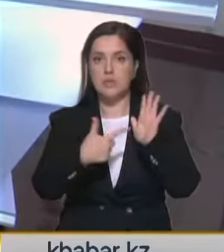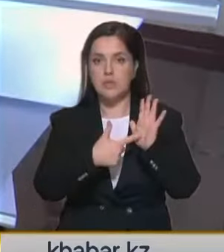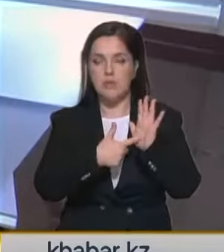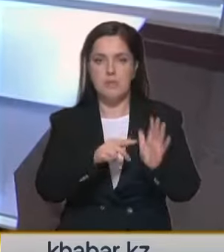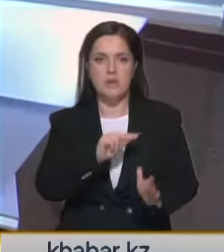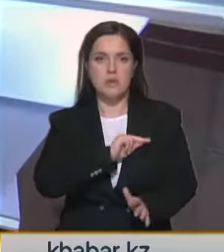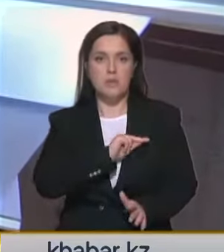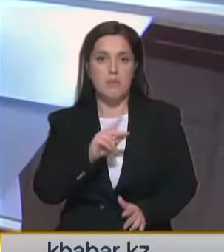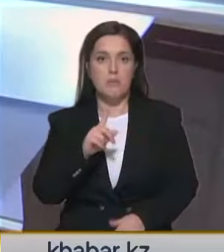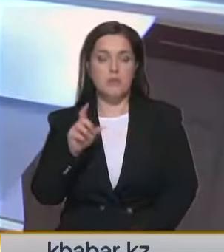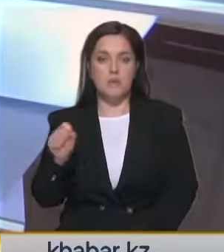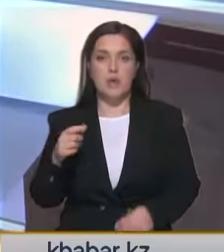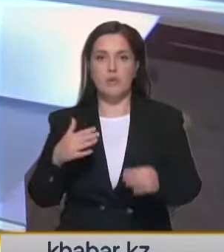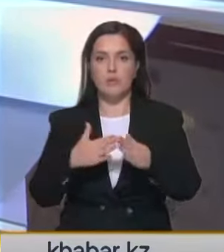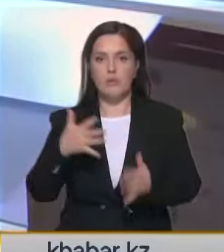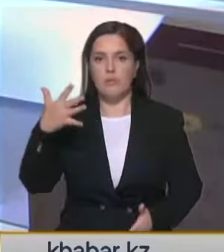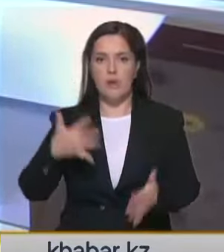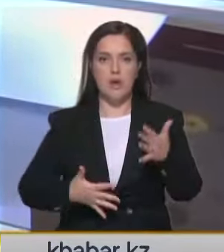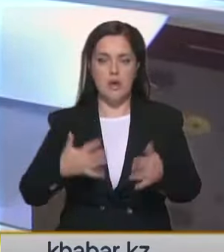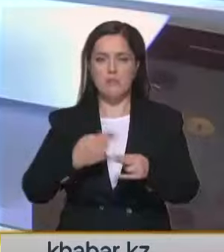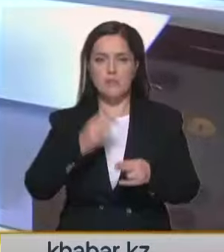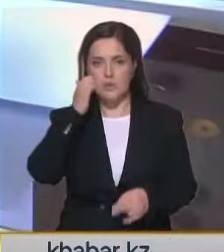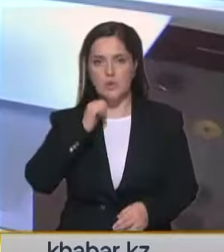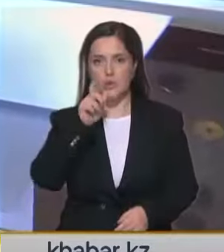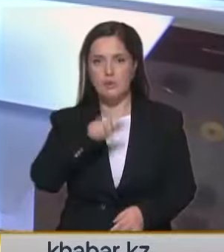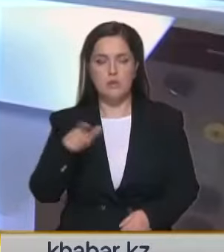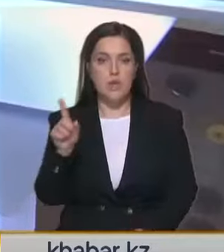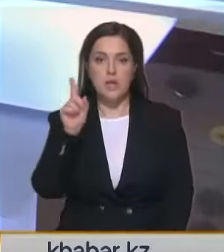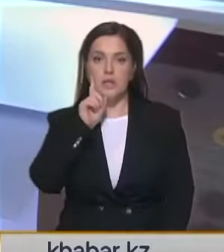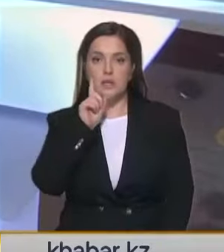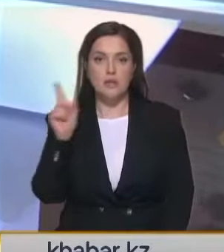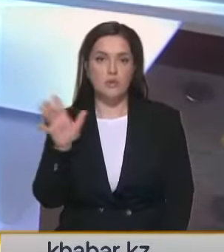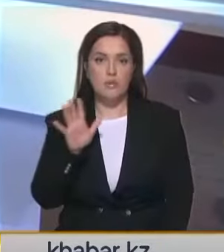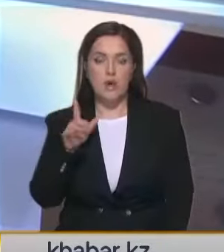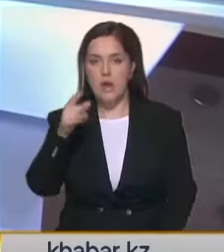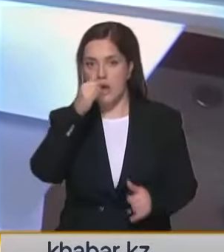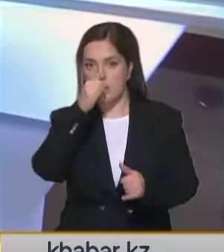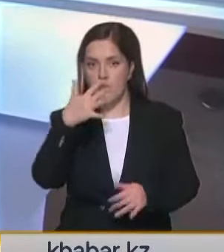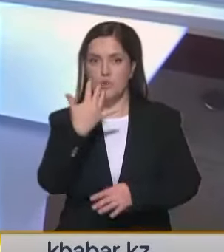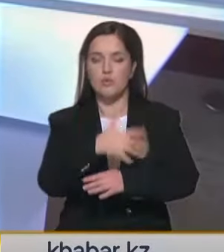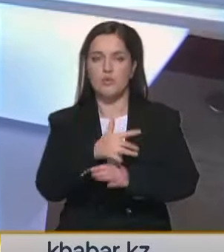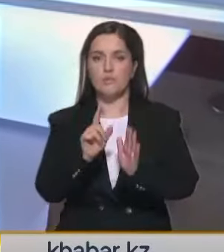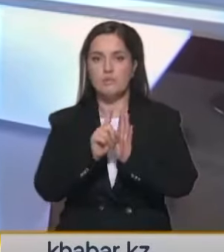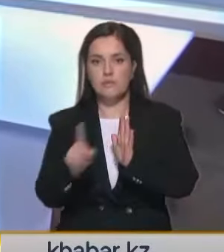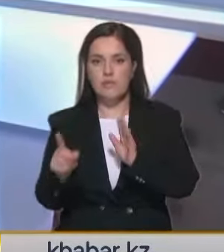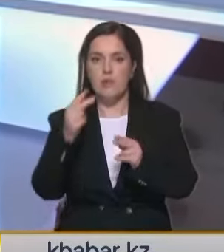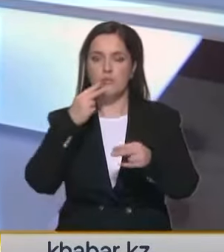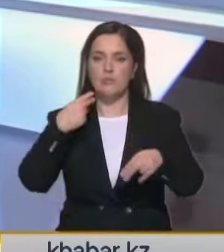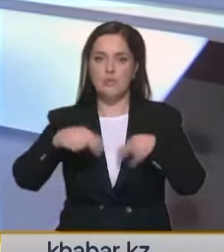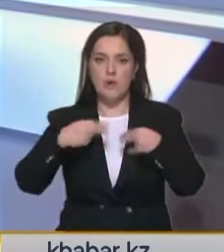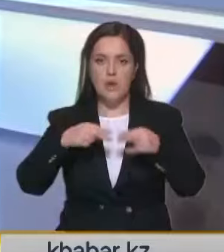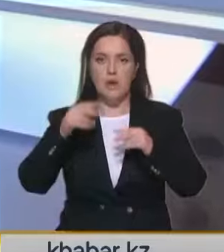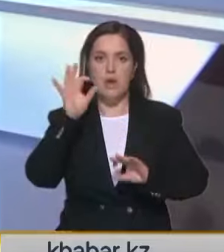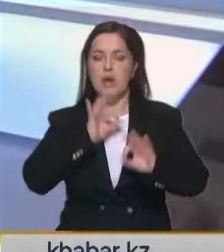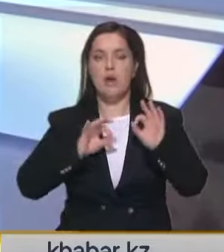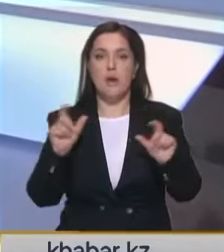не работают. Из-за этого жители многоквартирных домов, особенно пожилые люди, испытывают массу неудобств. Они не могут элементарно выйти на улицу за